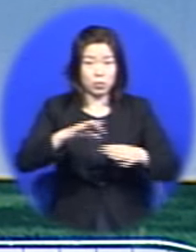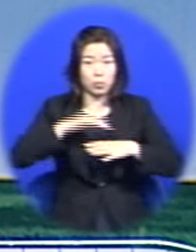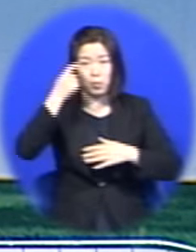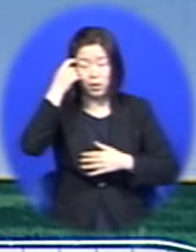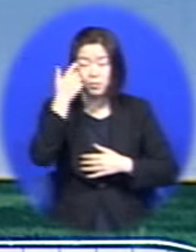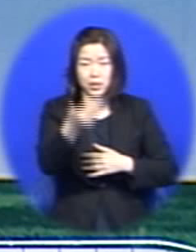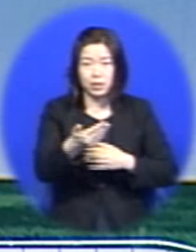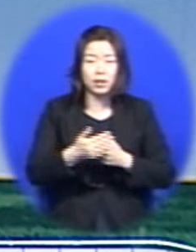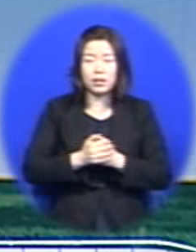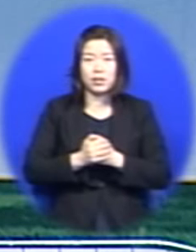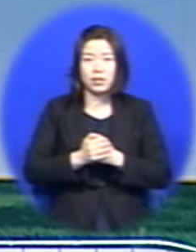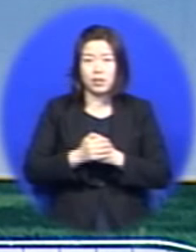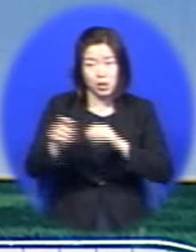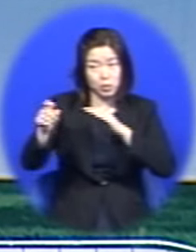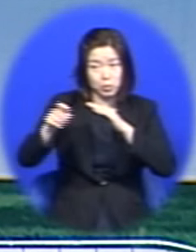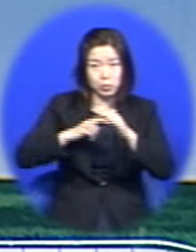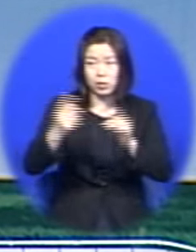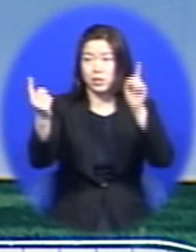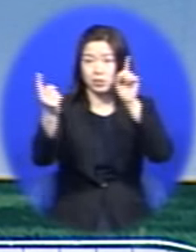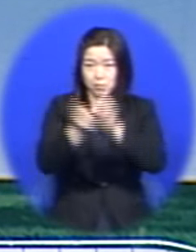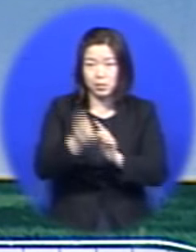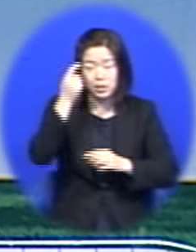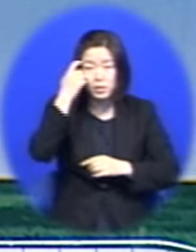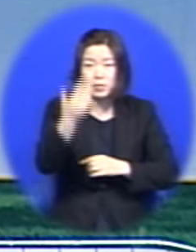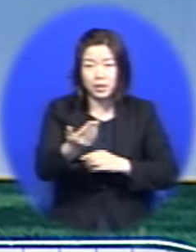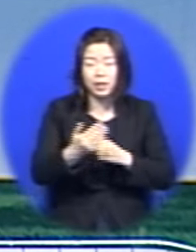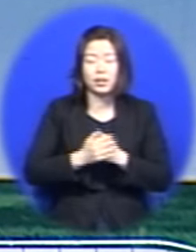놀랍니까? 도둑같이 맞이 하나요?